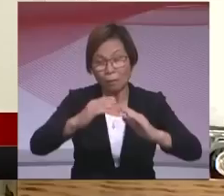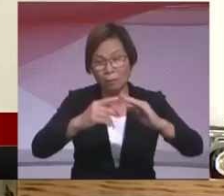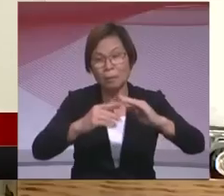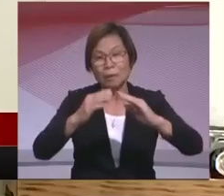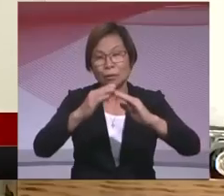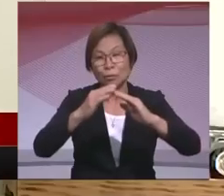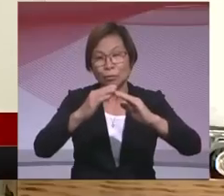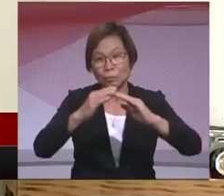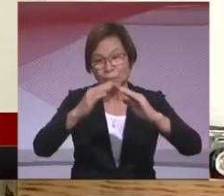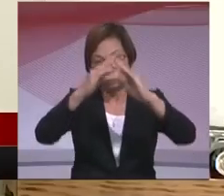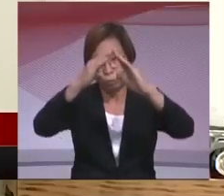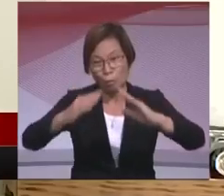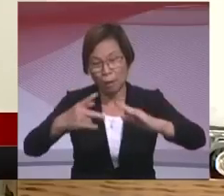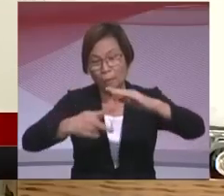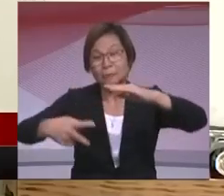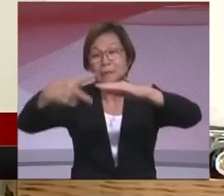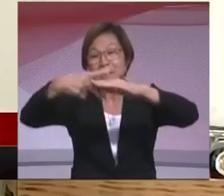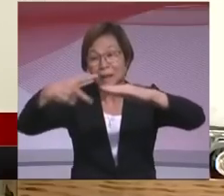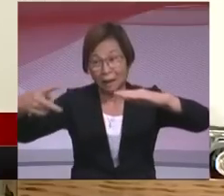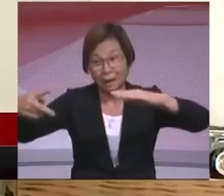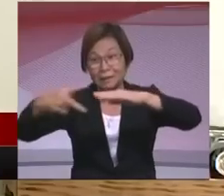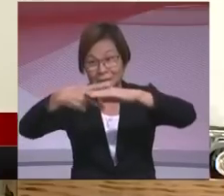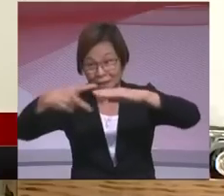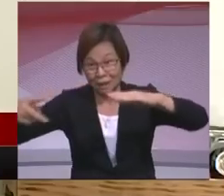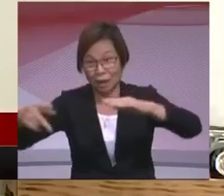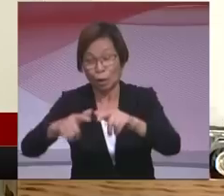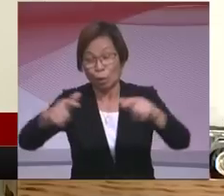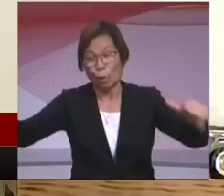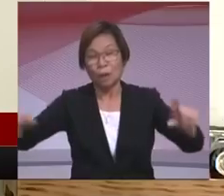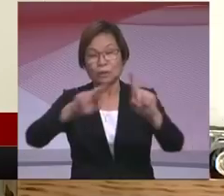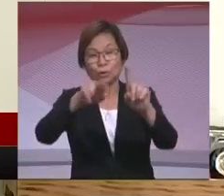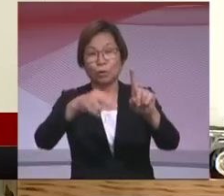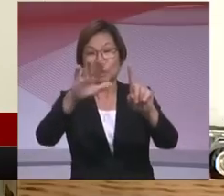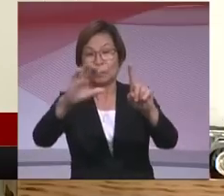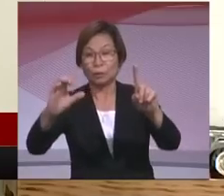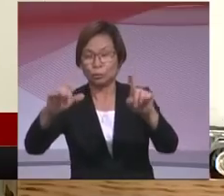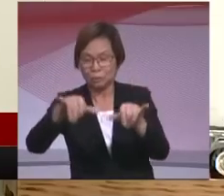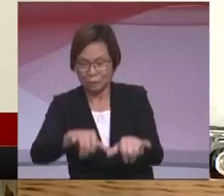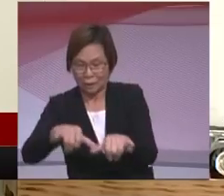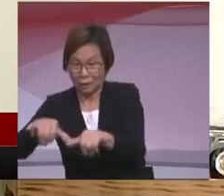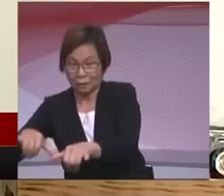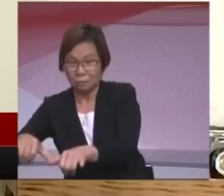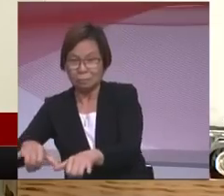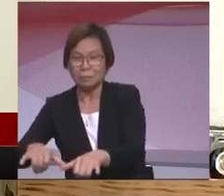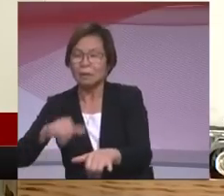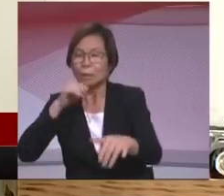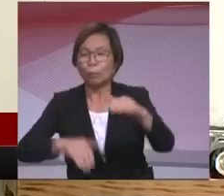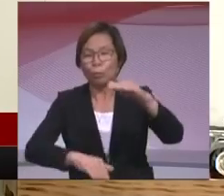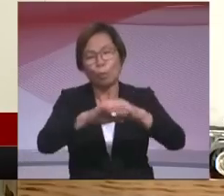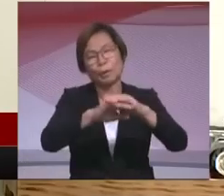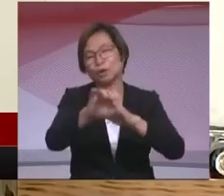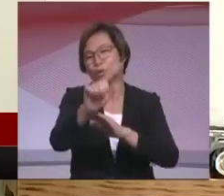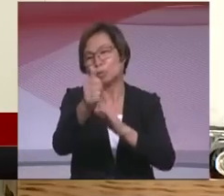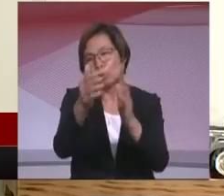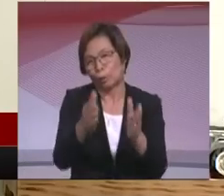bertingkat dengan keluasan yang kurang daripada 1,500 kaki persegi, tidak boleh melebihi 10